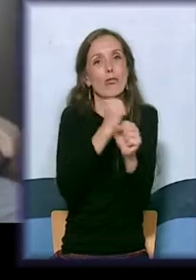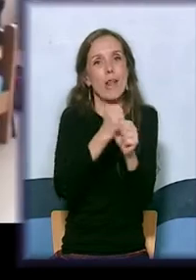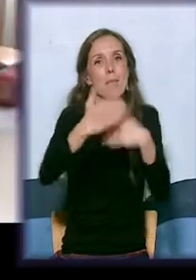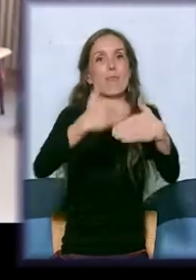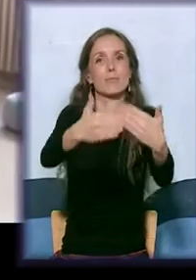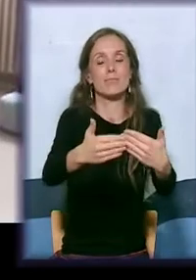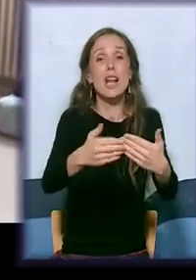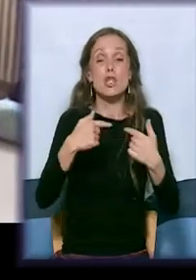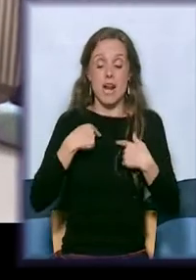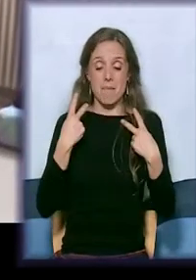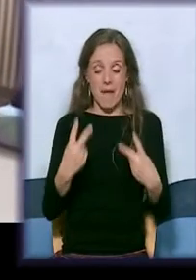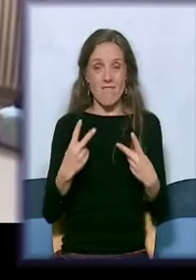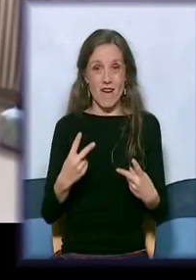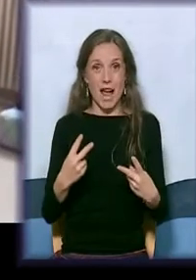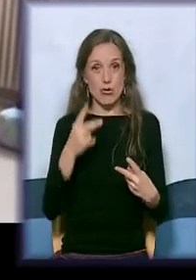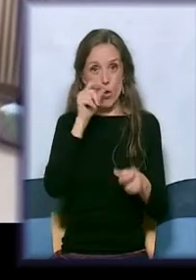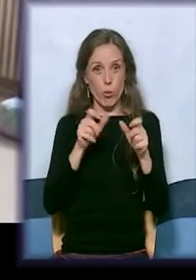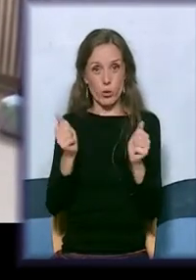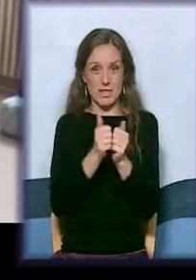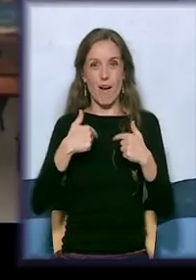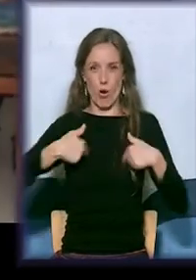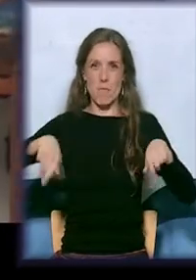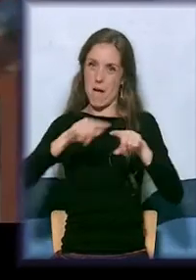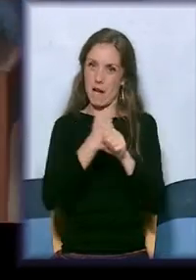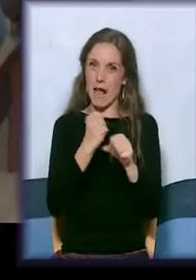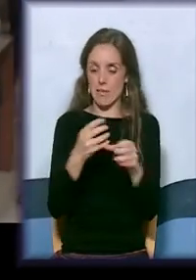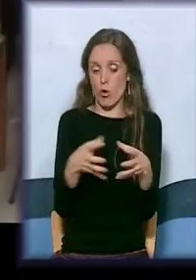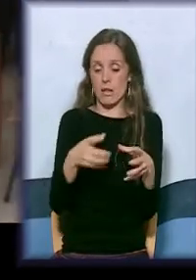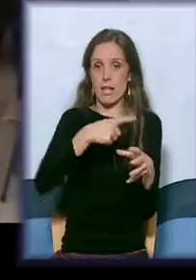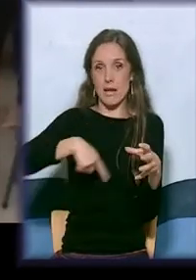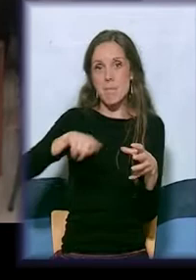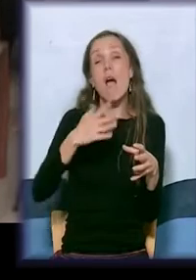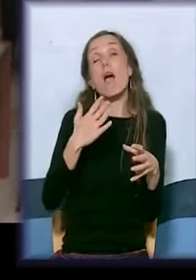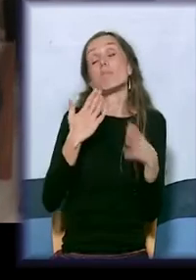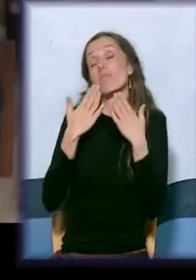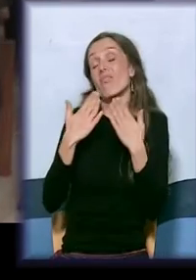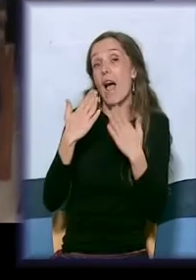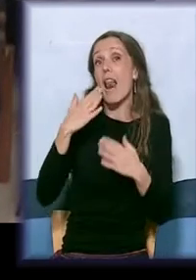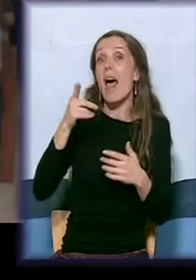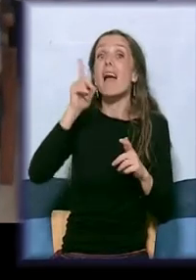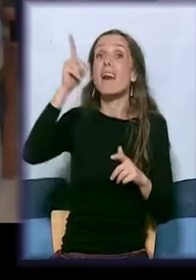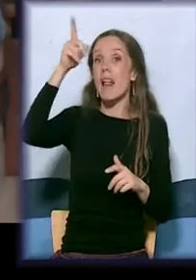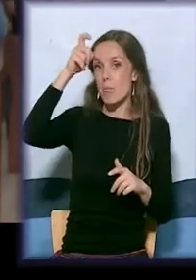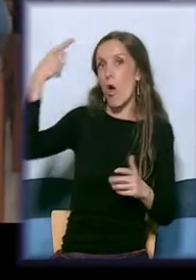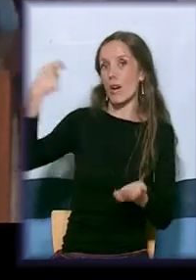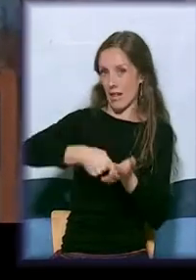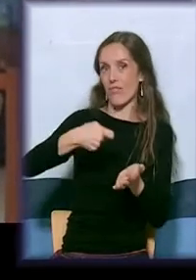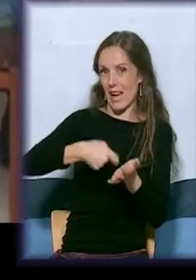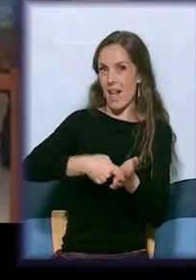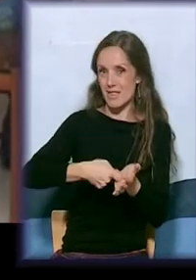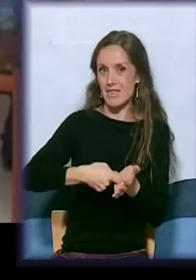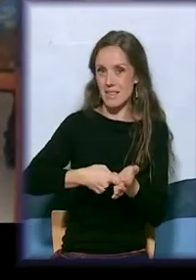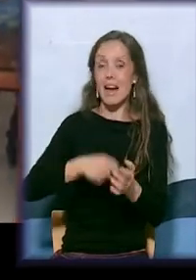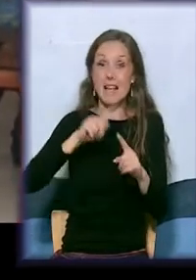sa kojima radimo, odnosno tim ljudi koji je, hvala Bogu, finansiran od strane grada Beograda i gde nam je omogućeno zapravo